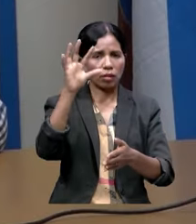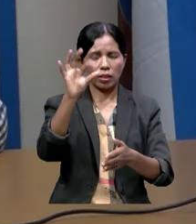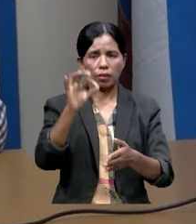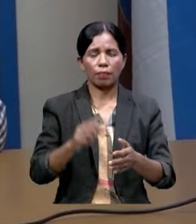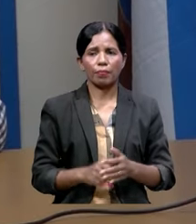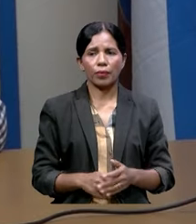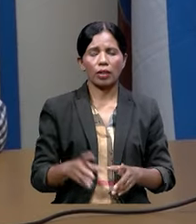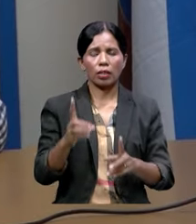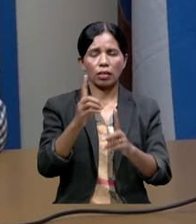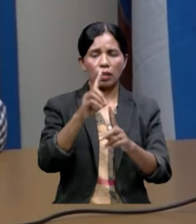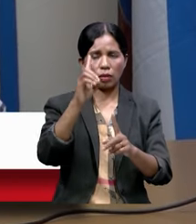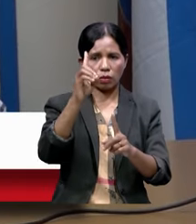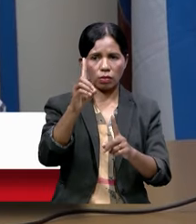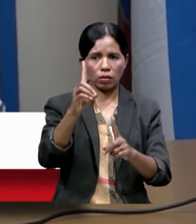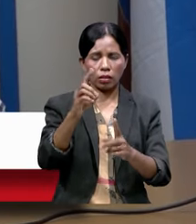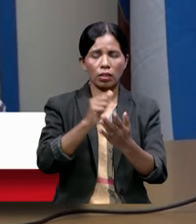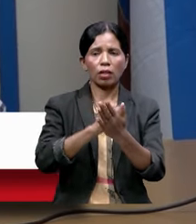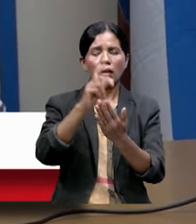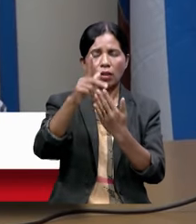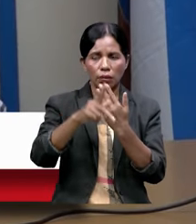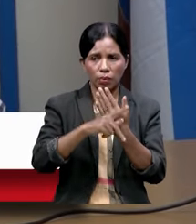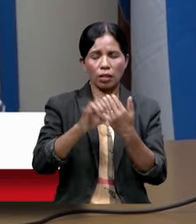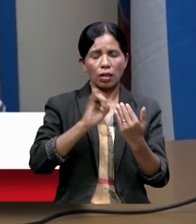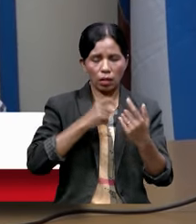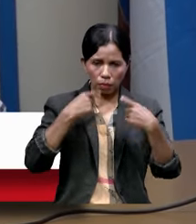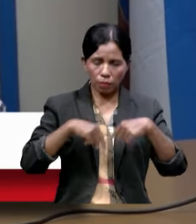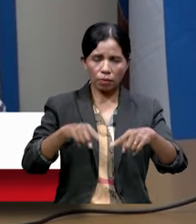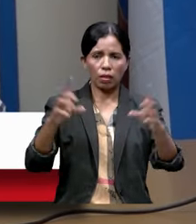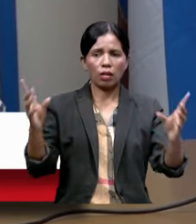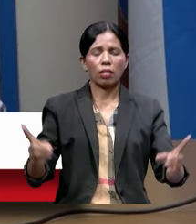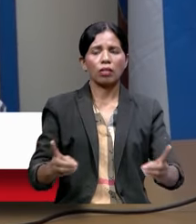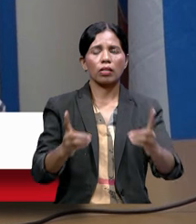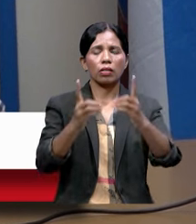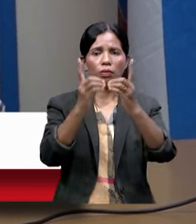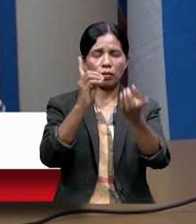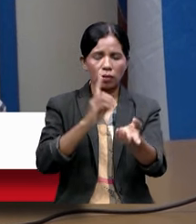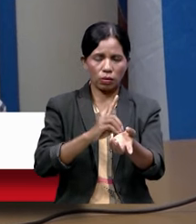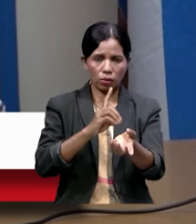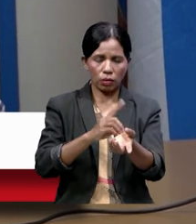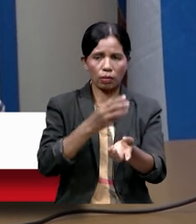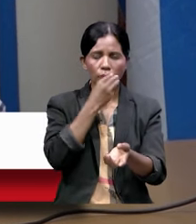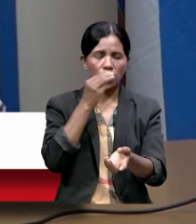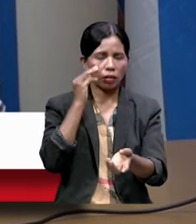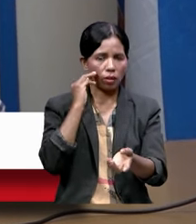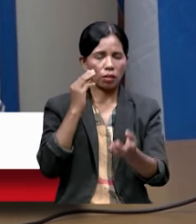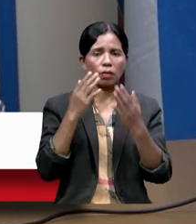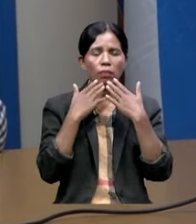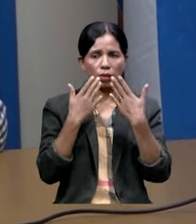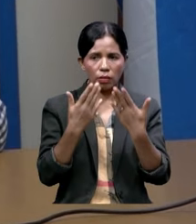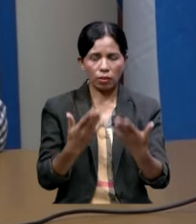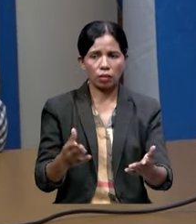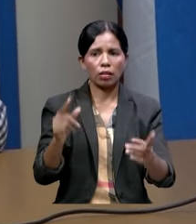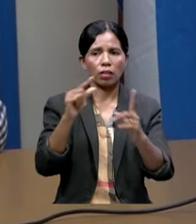dia 1 de abril au ba duni hasoro Dr. Mari kumprimenta nia ho di agradece ba ni lia